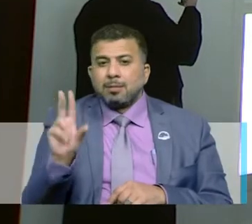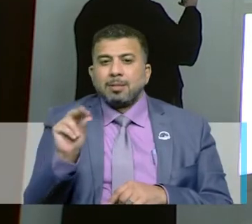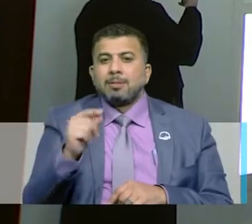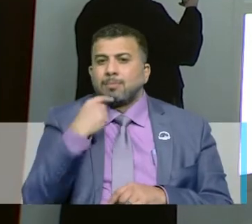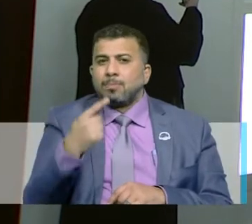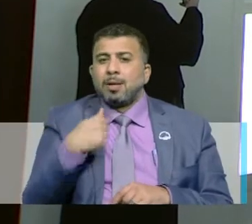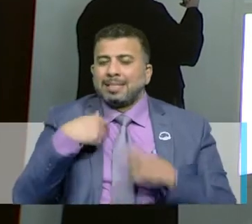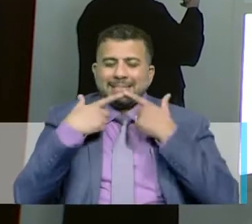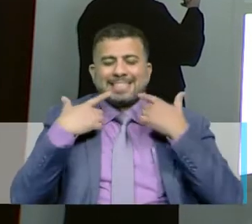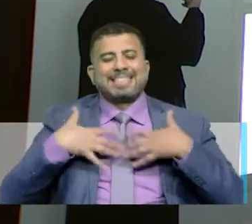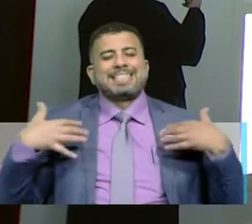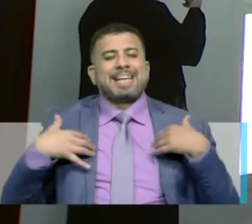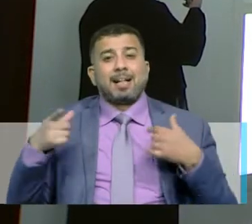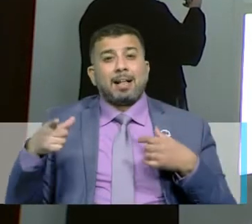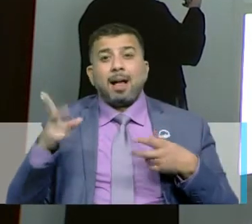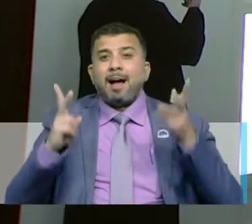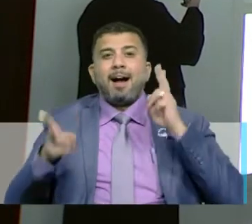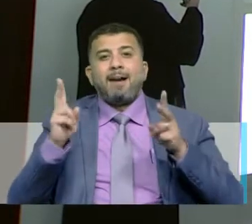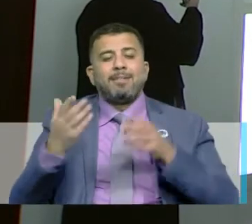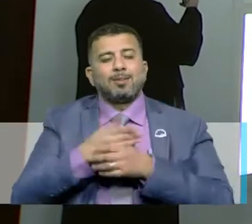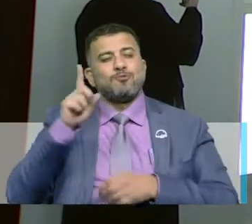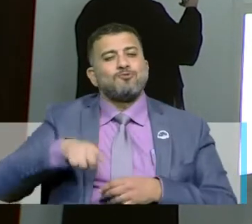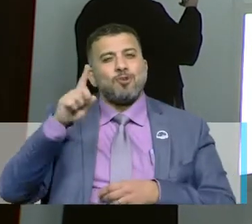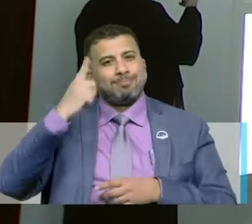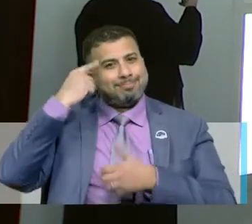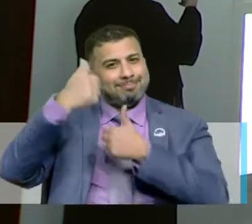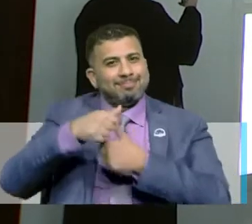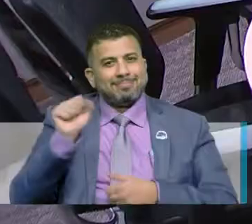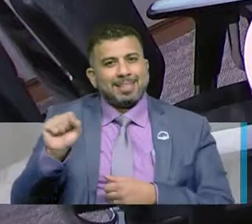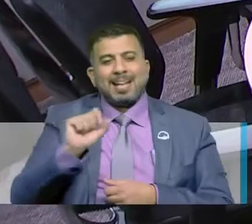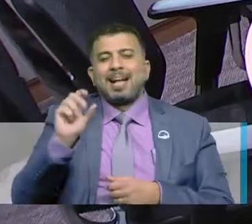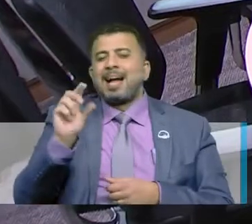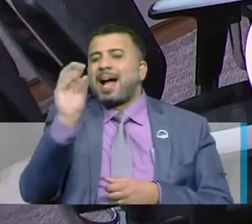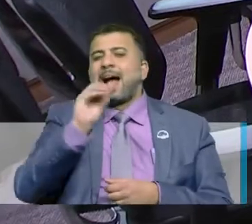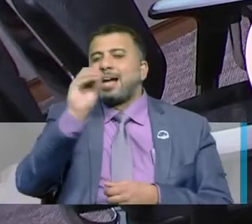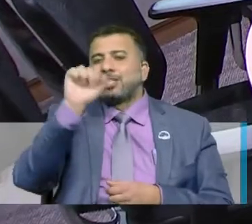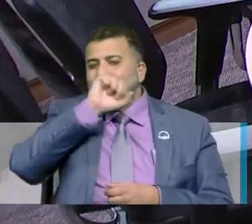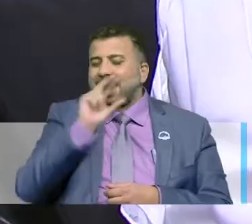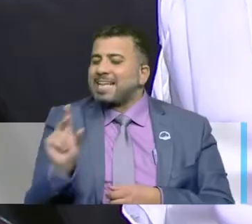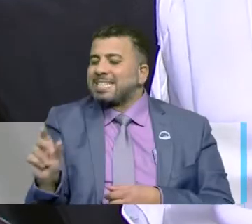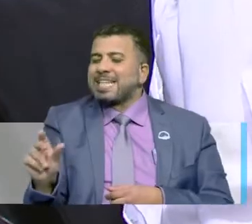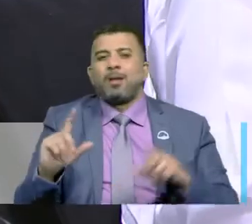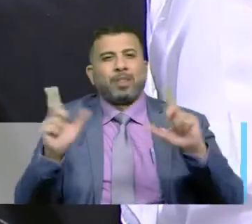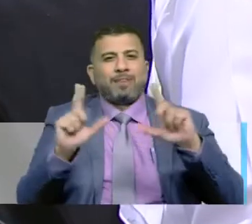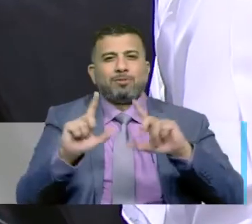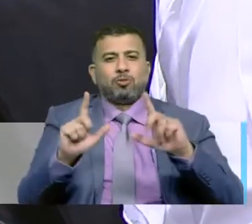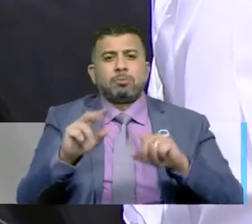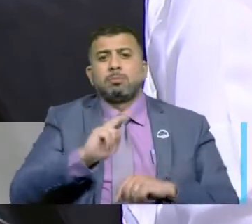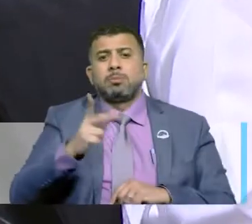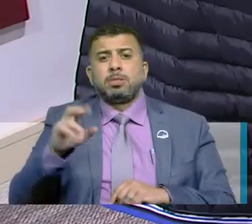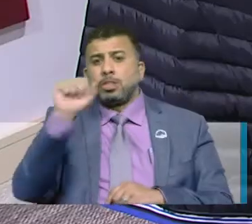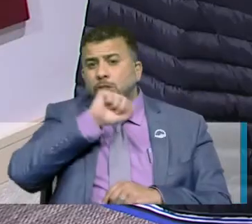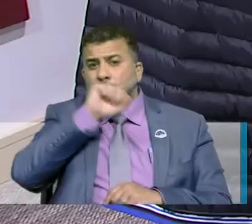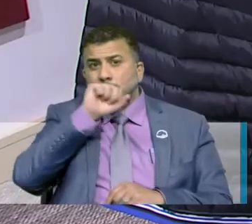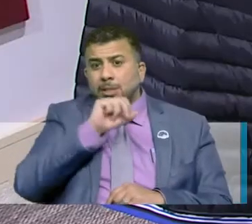وسعداء جدا اليوم بالاحتفال بهذه المناسبة في هيئة الشارقة للإذاعة والتلفزيون. تنوع قنوات البث في هيئة